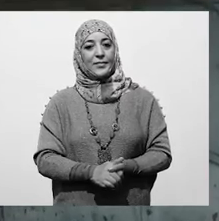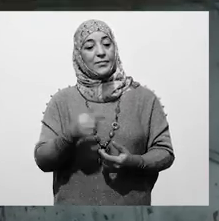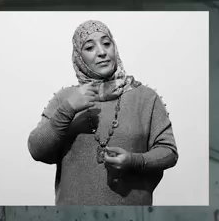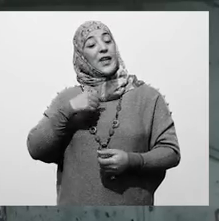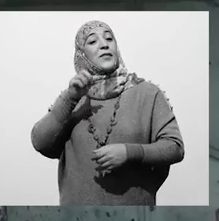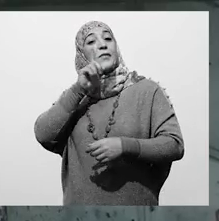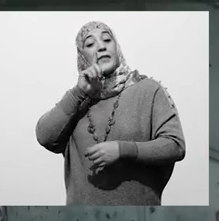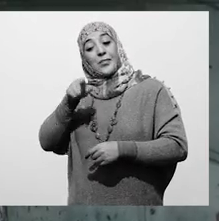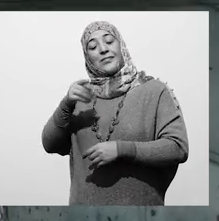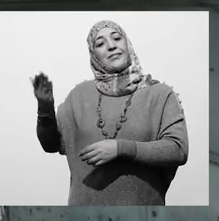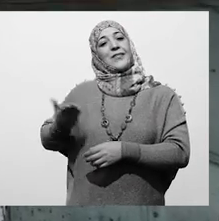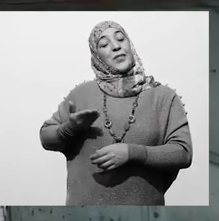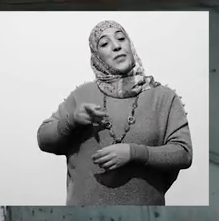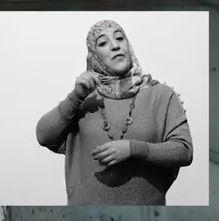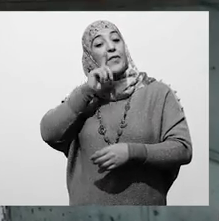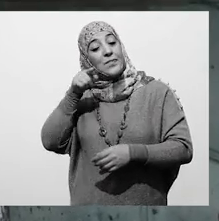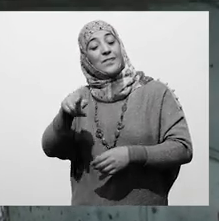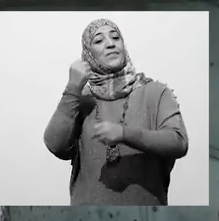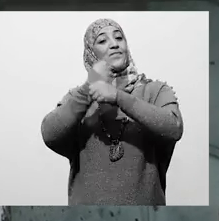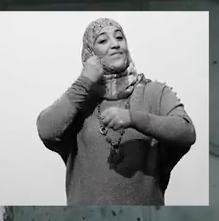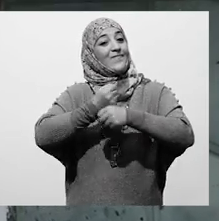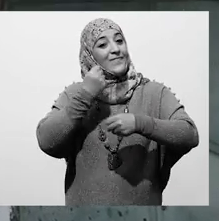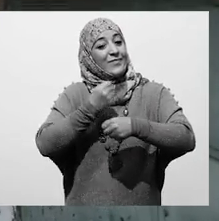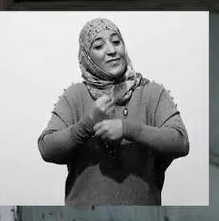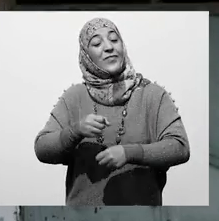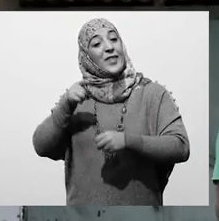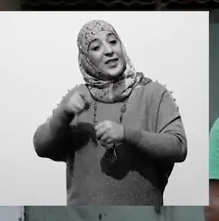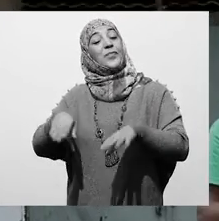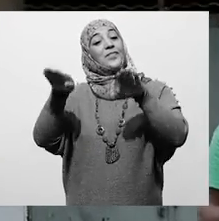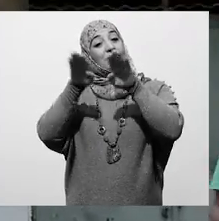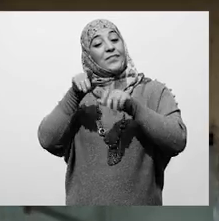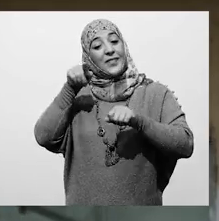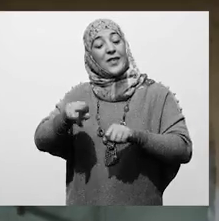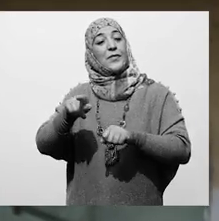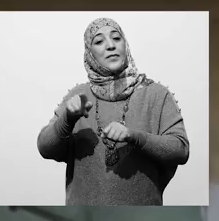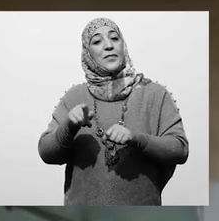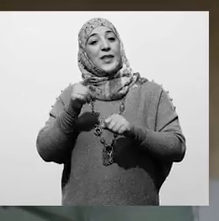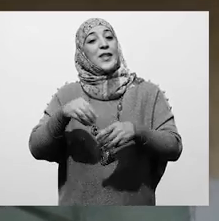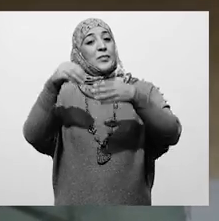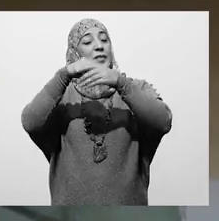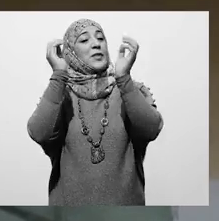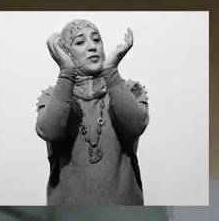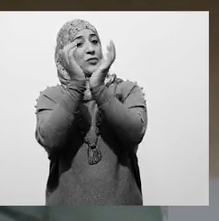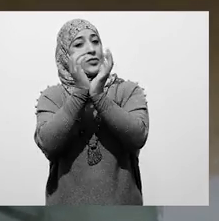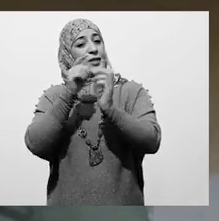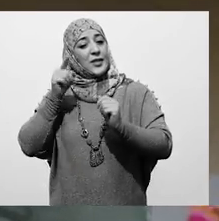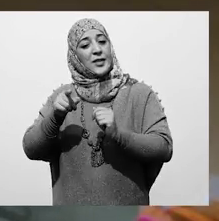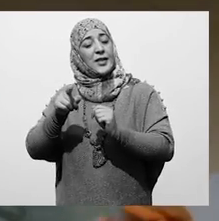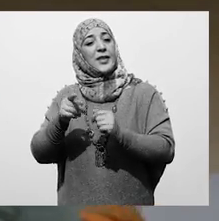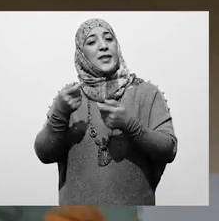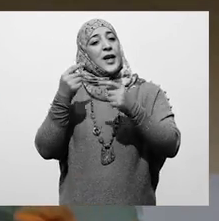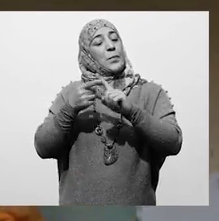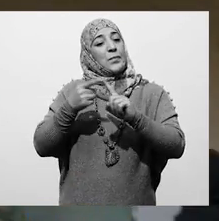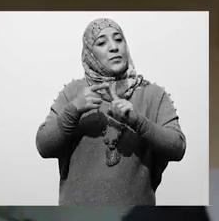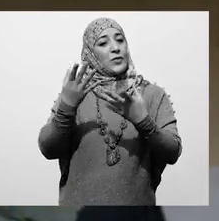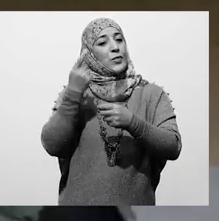jamila la mer jamila la travailleuse mais également jamila membres de l'association ennour en tant que conseillère